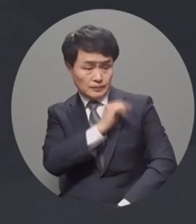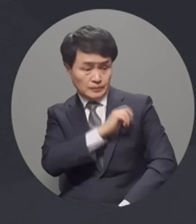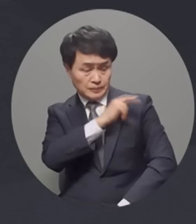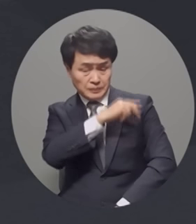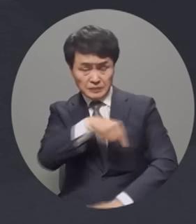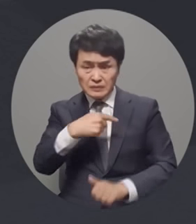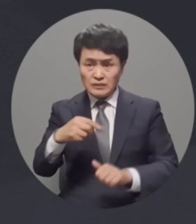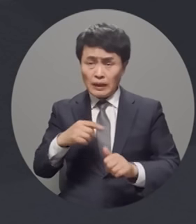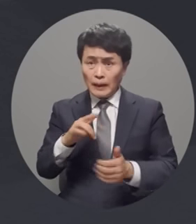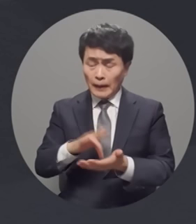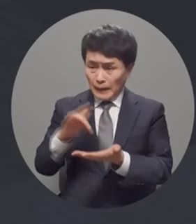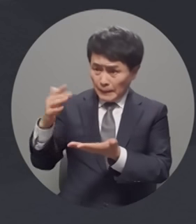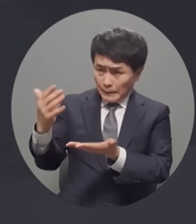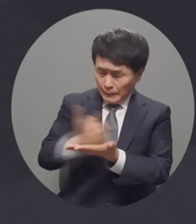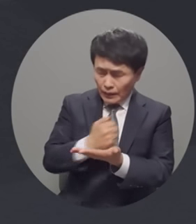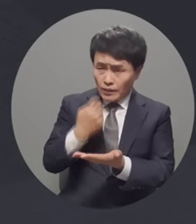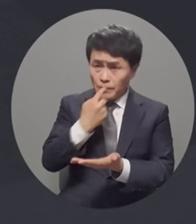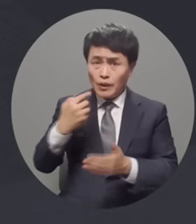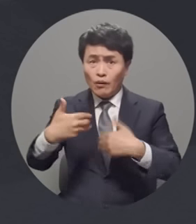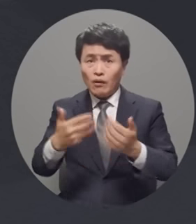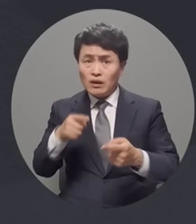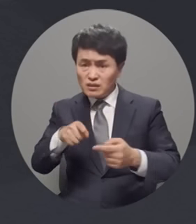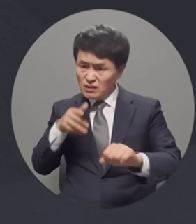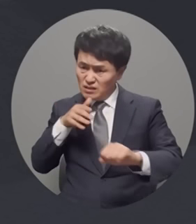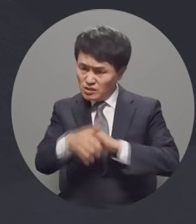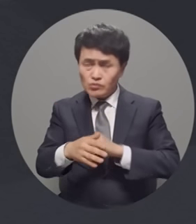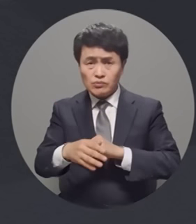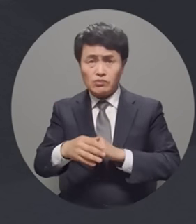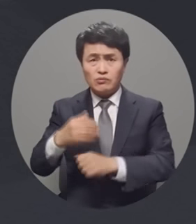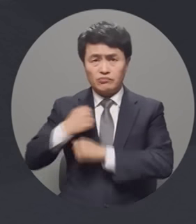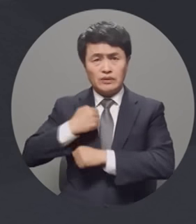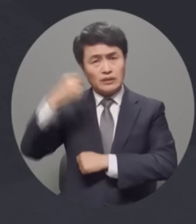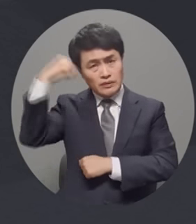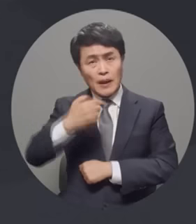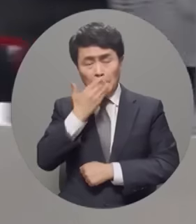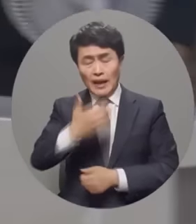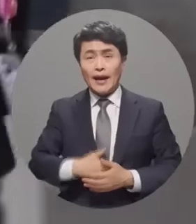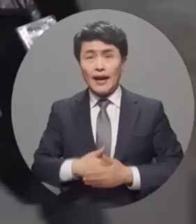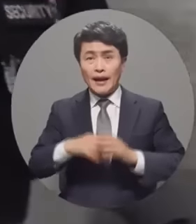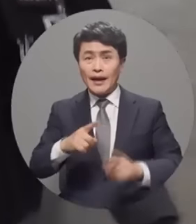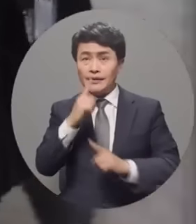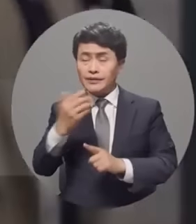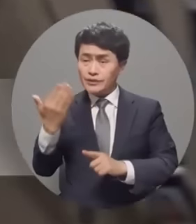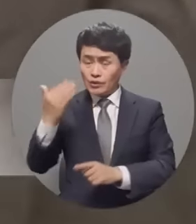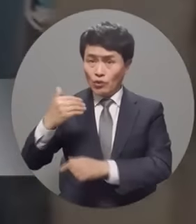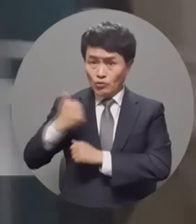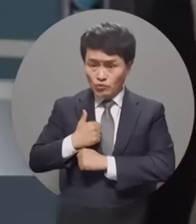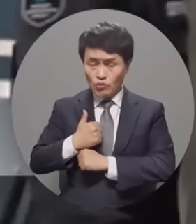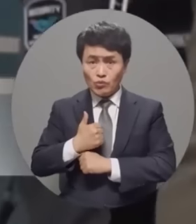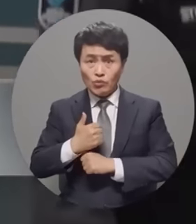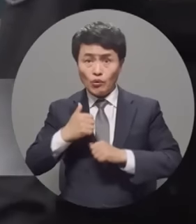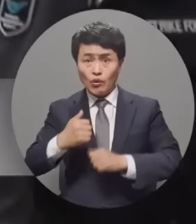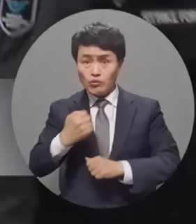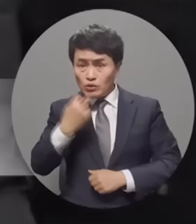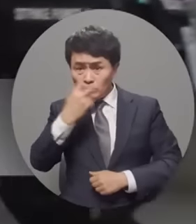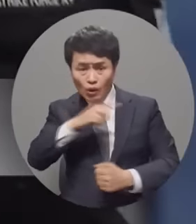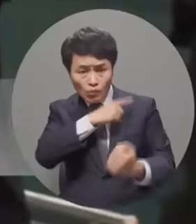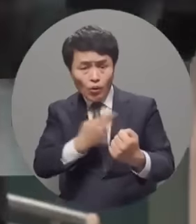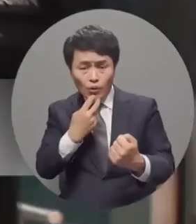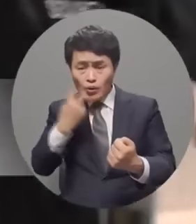느꼈다. 모든 헌병이 다 그렇게 느꼈을 것이라고 했습니다. 이 전 장관 측은 군의 수사권이 없어 조사가